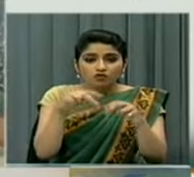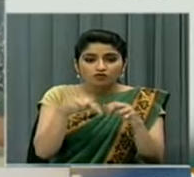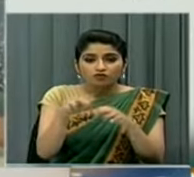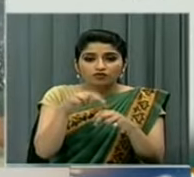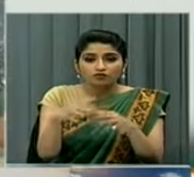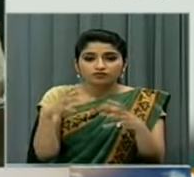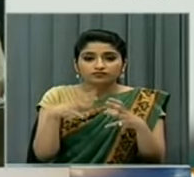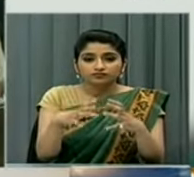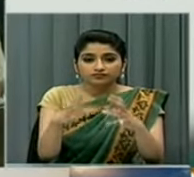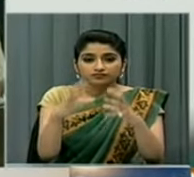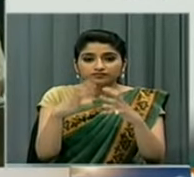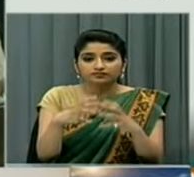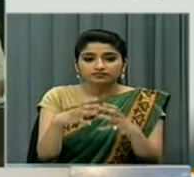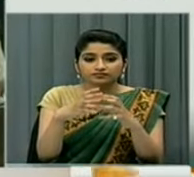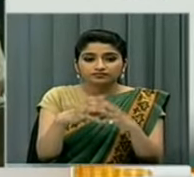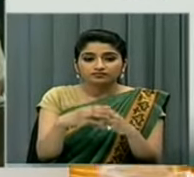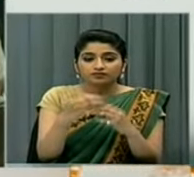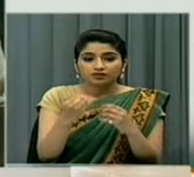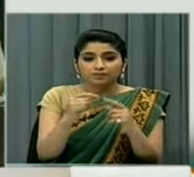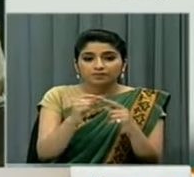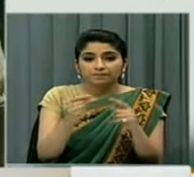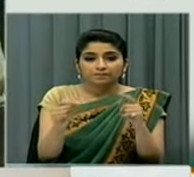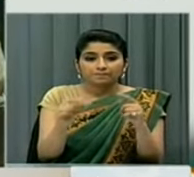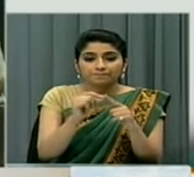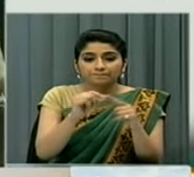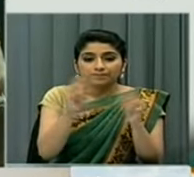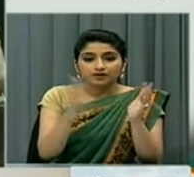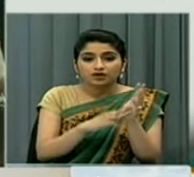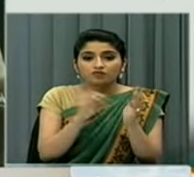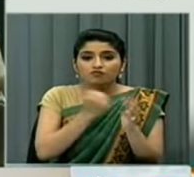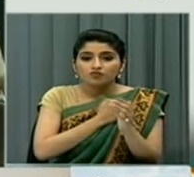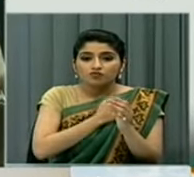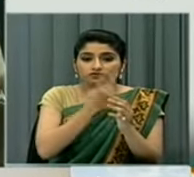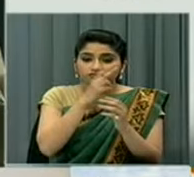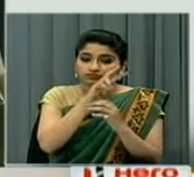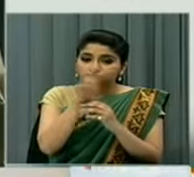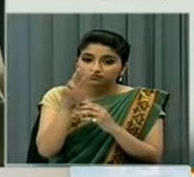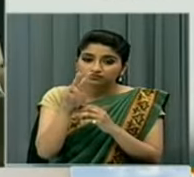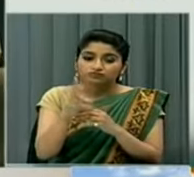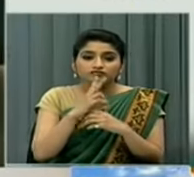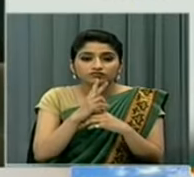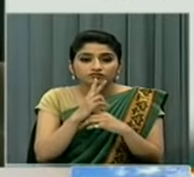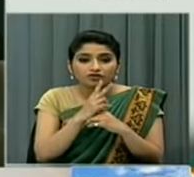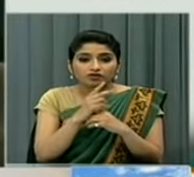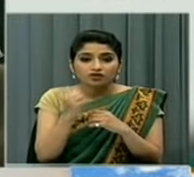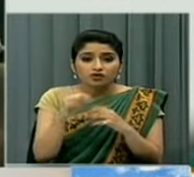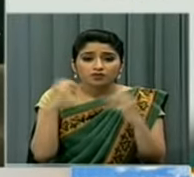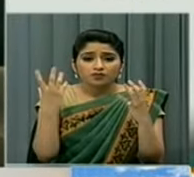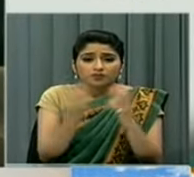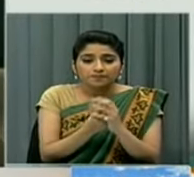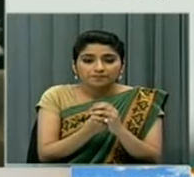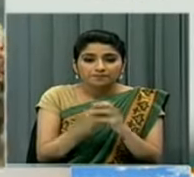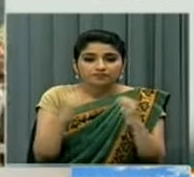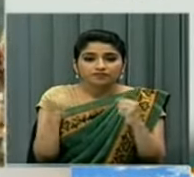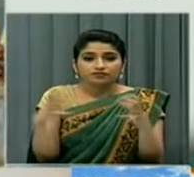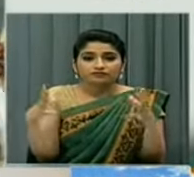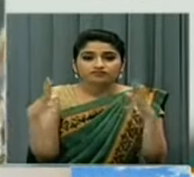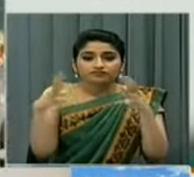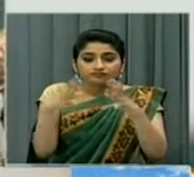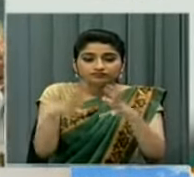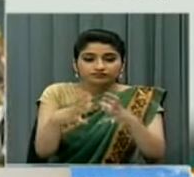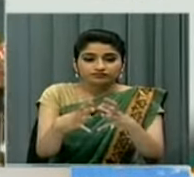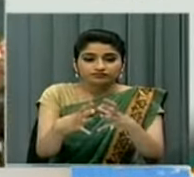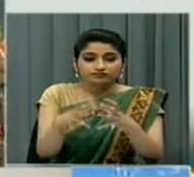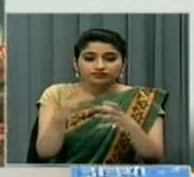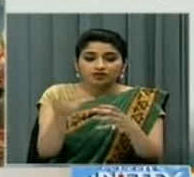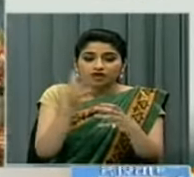वो टेररिस्ट को पहले नेपाल भेजते हैं फिर वहाँ से इंडिया में भेजते हैं, उस चीज़ को रोकने के लिए ये जो एसएसबी है वहाँ